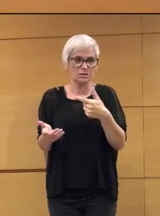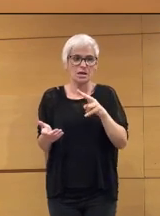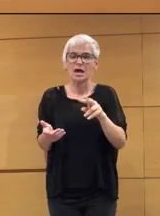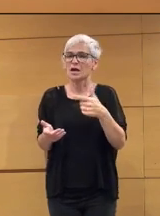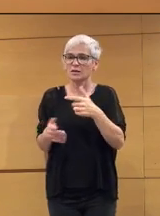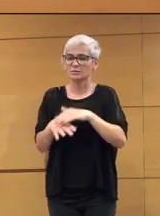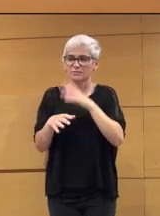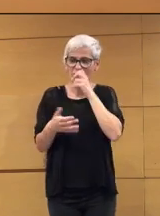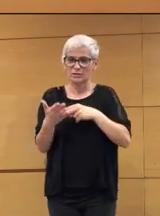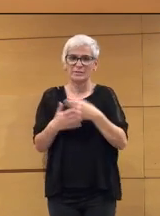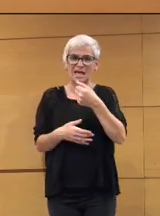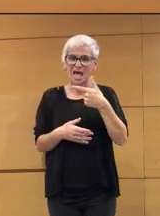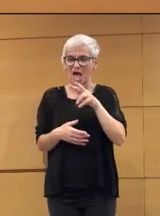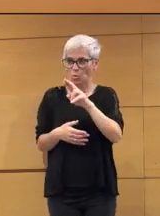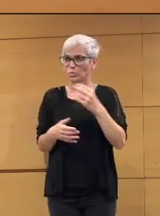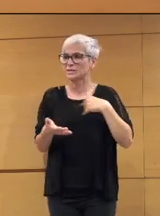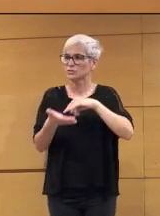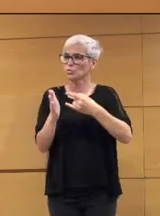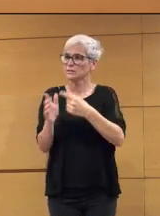mencionat de tots els projectes que això.